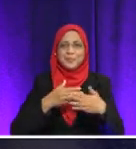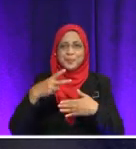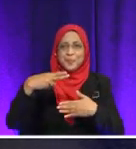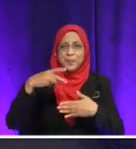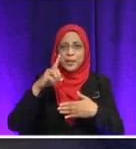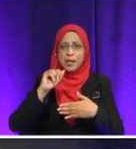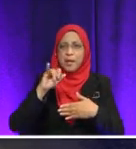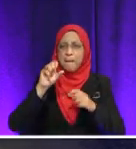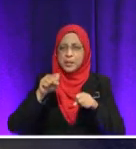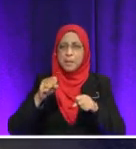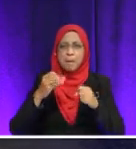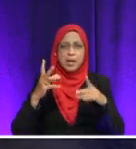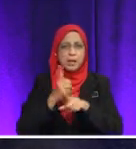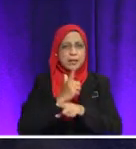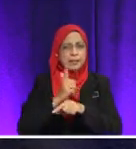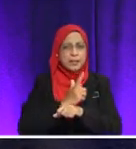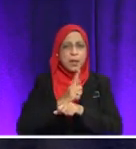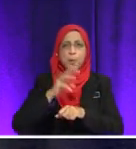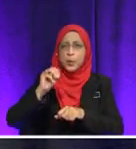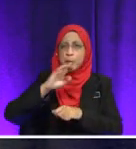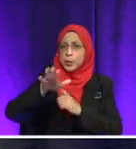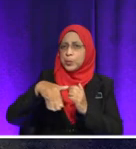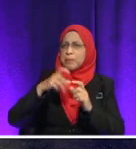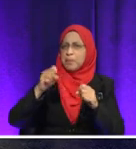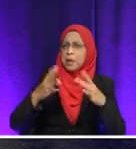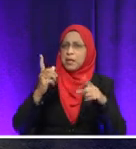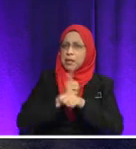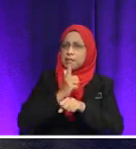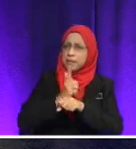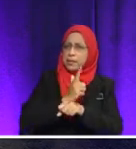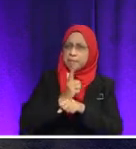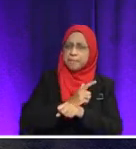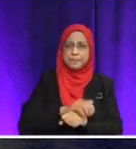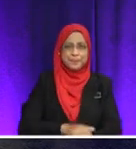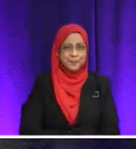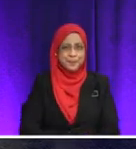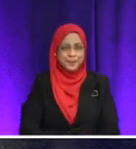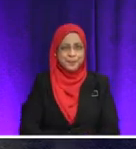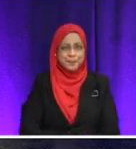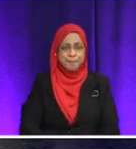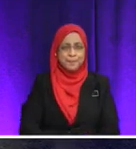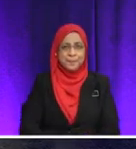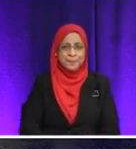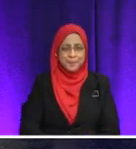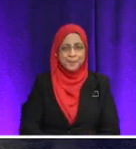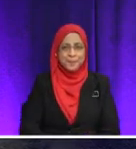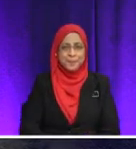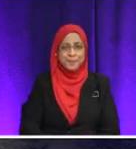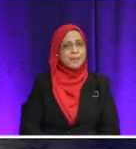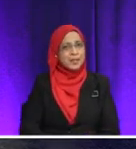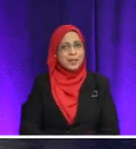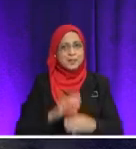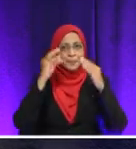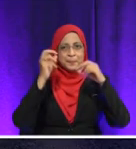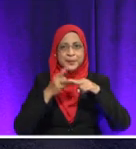latihan untuk membantu pemahaman Baiklah dengan itu cukup bully kan rumusan atau kesimpulan mengenai topik kita hari ini